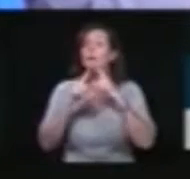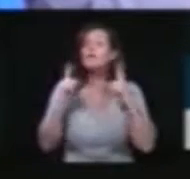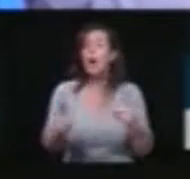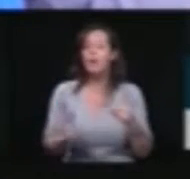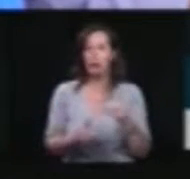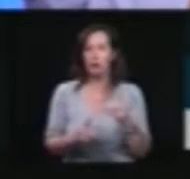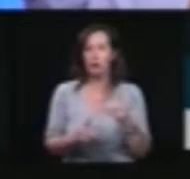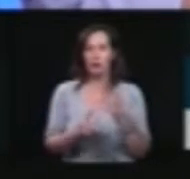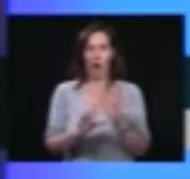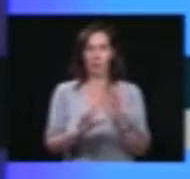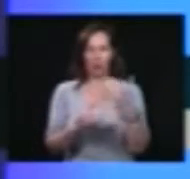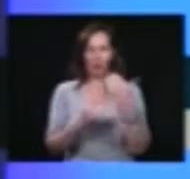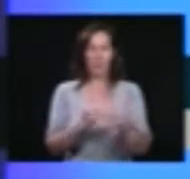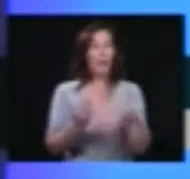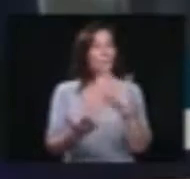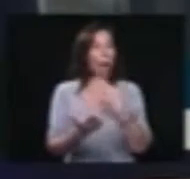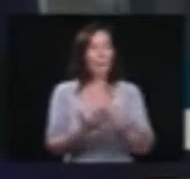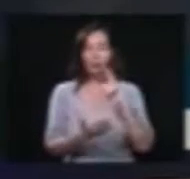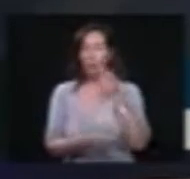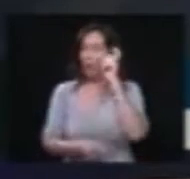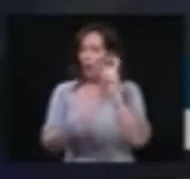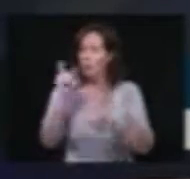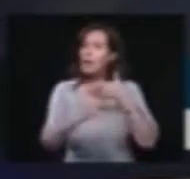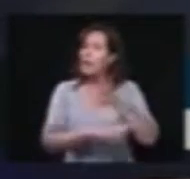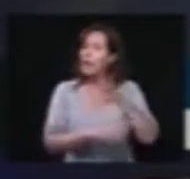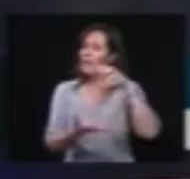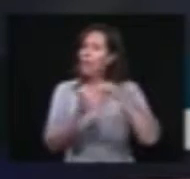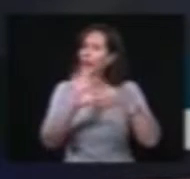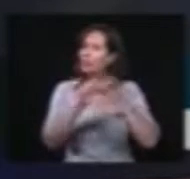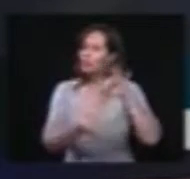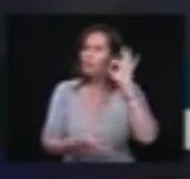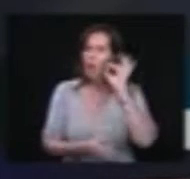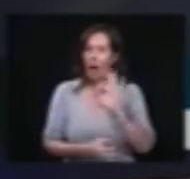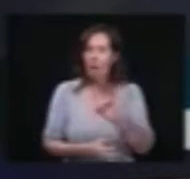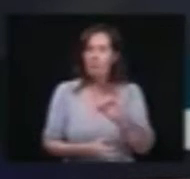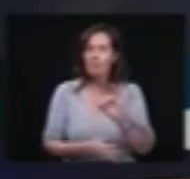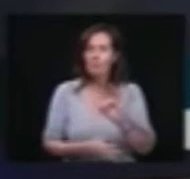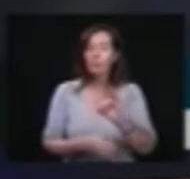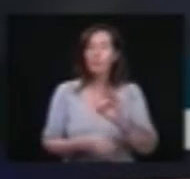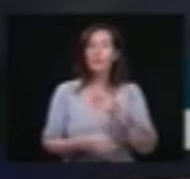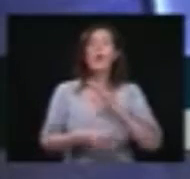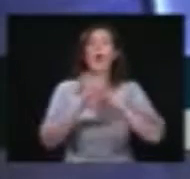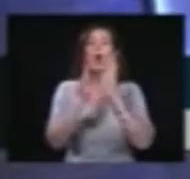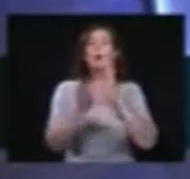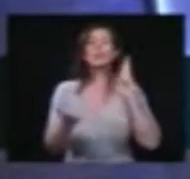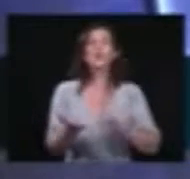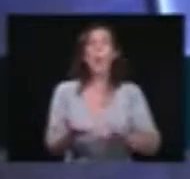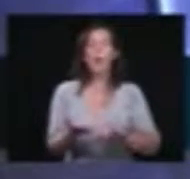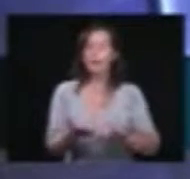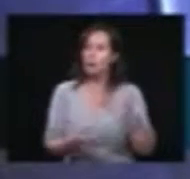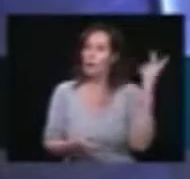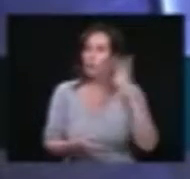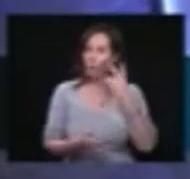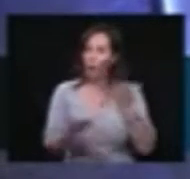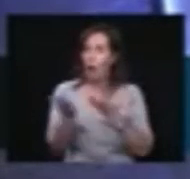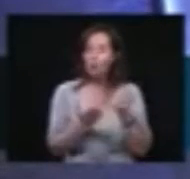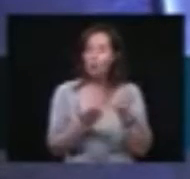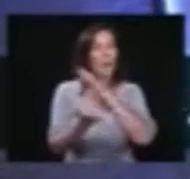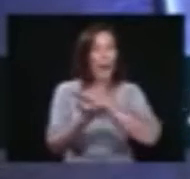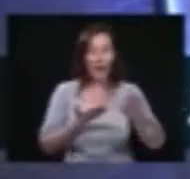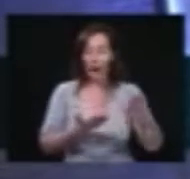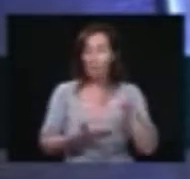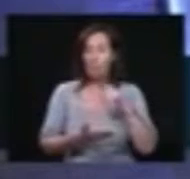אז בואו נסיים בהמלצה לצופים שלנו להיכנס לאתר שלכם. כל זכות, זה כמובן השירות הוא